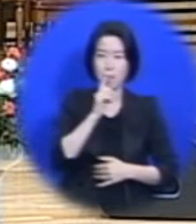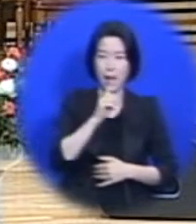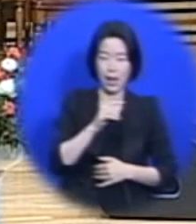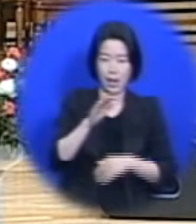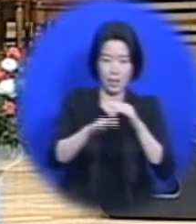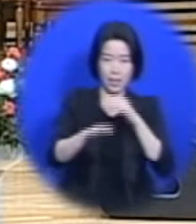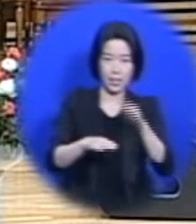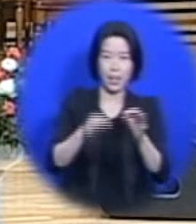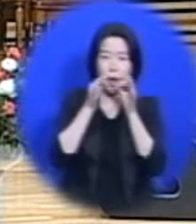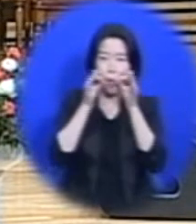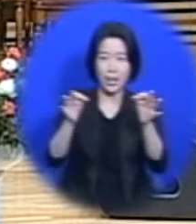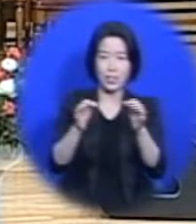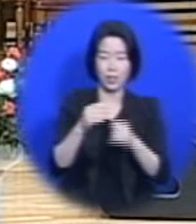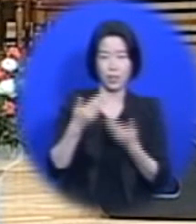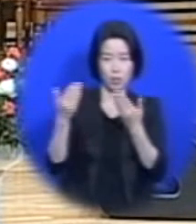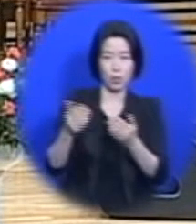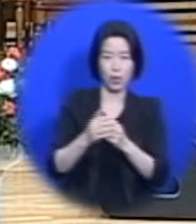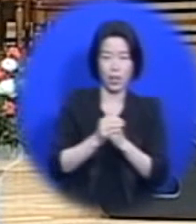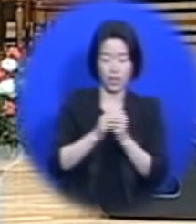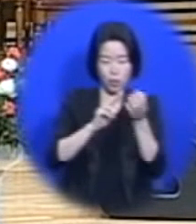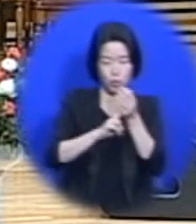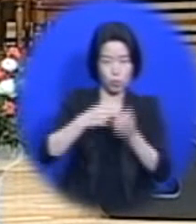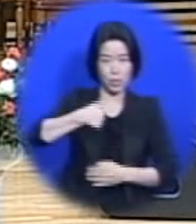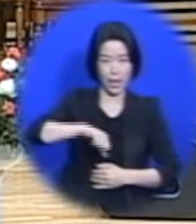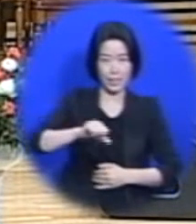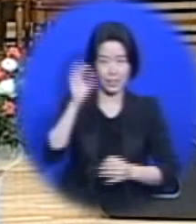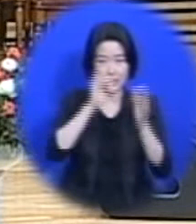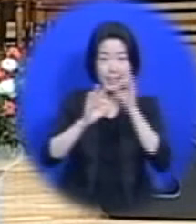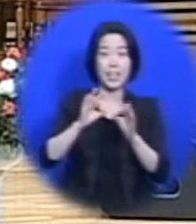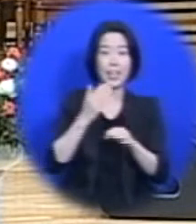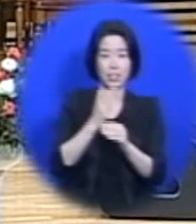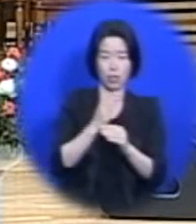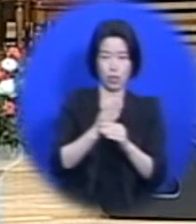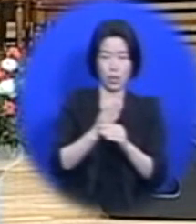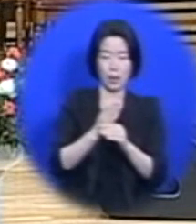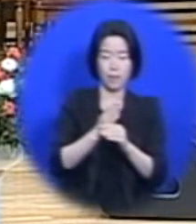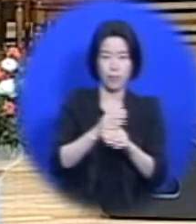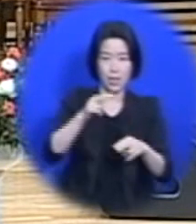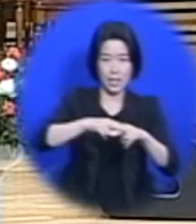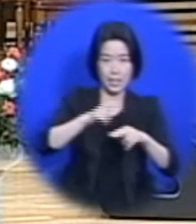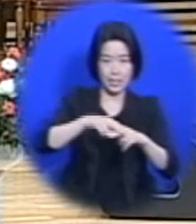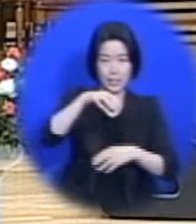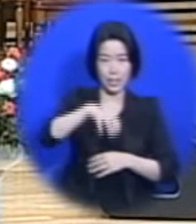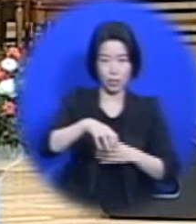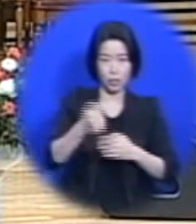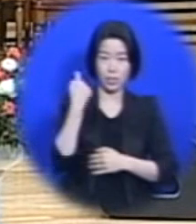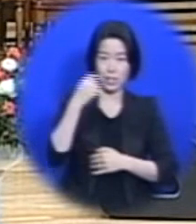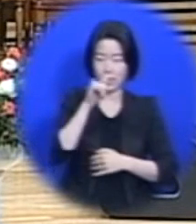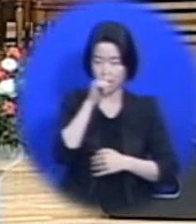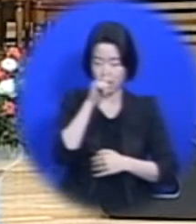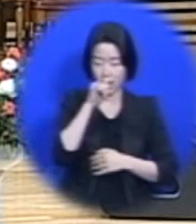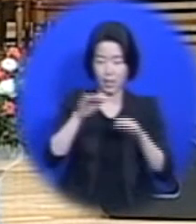뭐 이렇게 큰 소리로 외쳐가면서 숨은 아들을 이렇게 찾는데, 소파 뒤에 숨어 있거나 책상 밑에 숨어